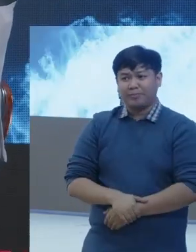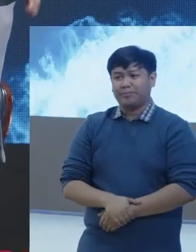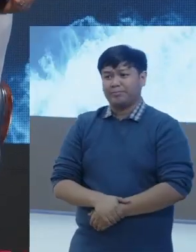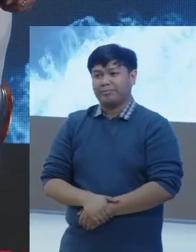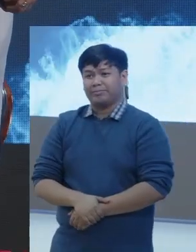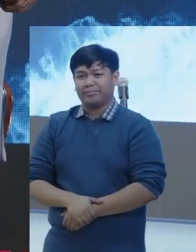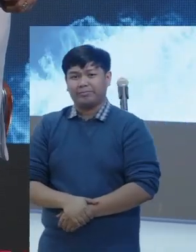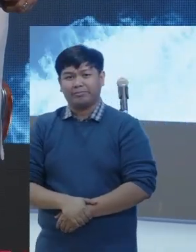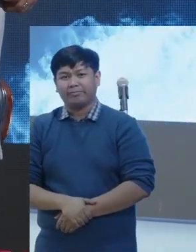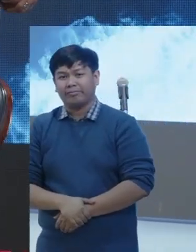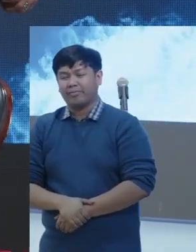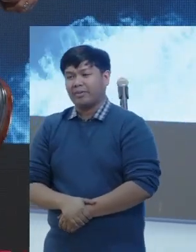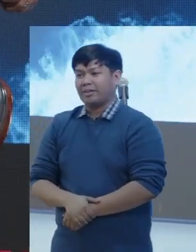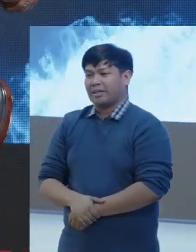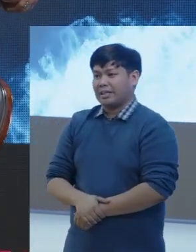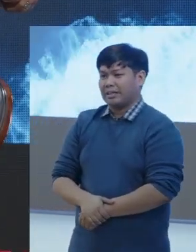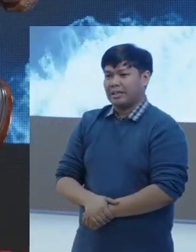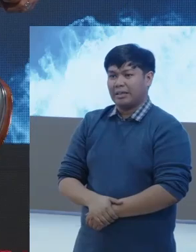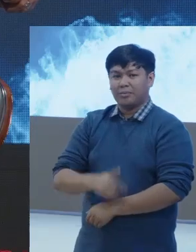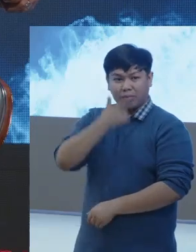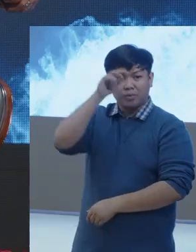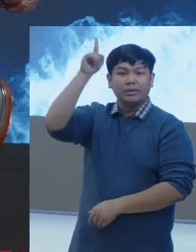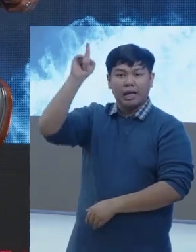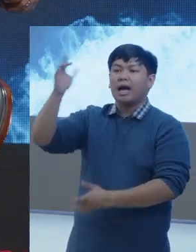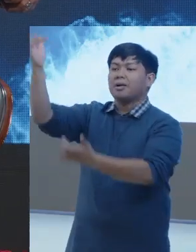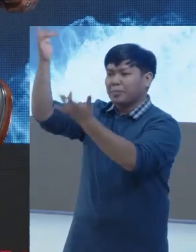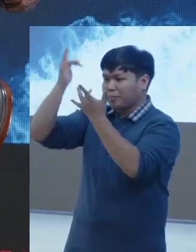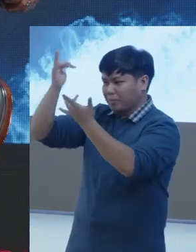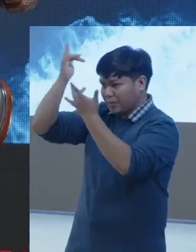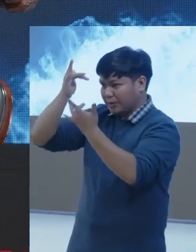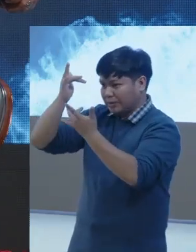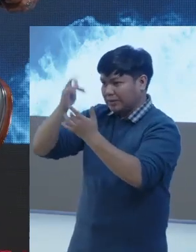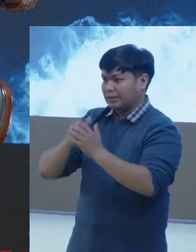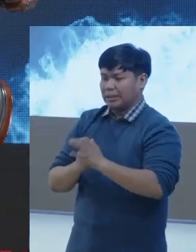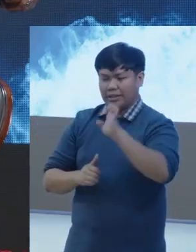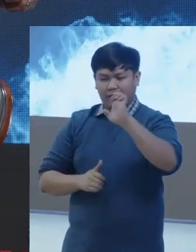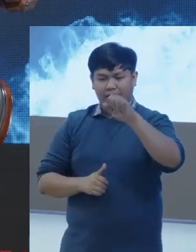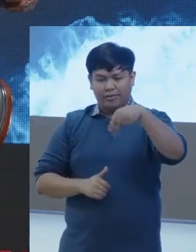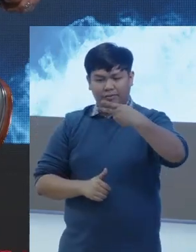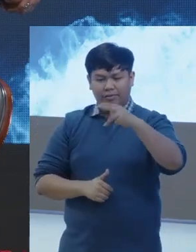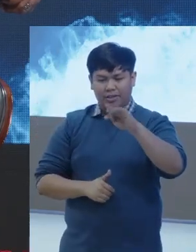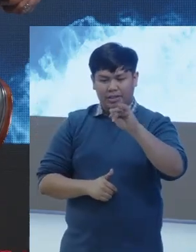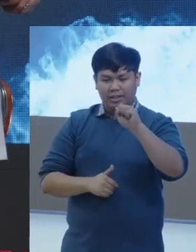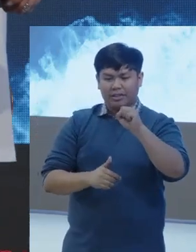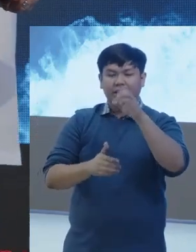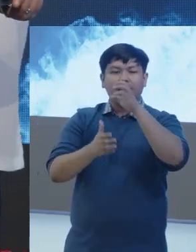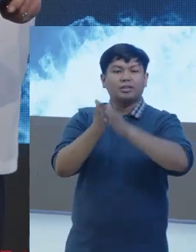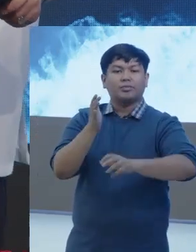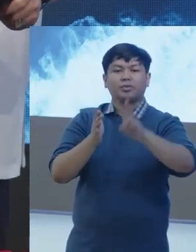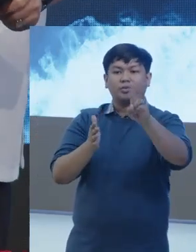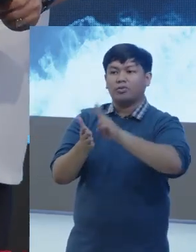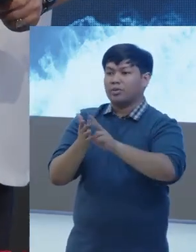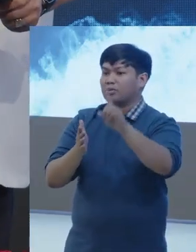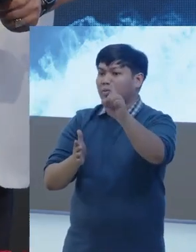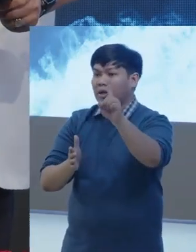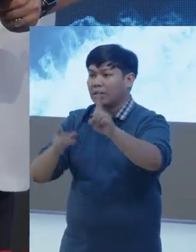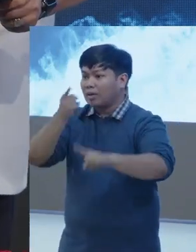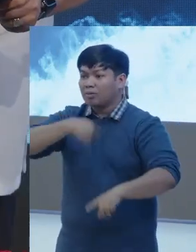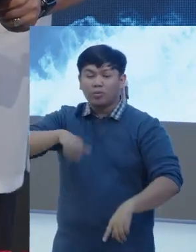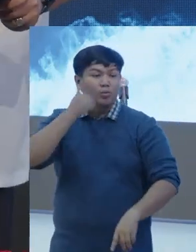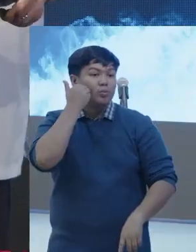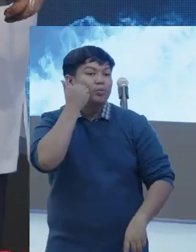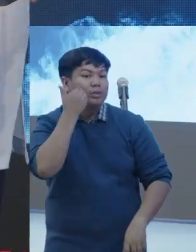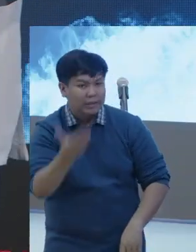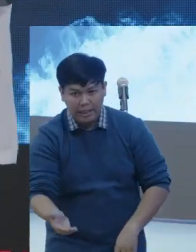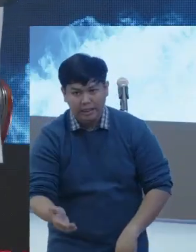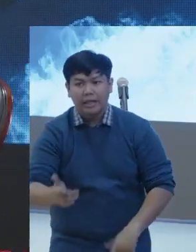Para saan ito? Dahil sa kanyang kahabagan. Di ba sabi sa Ephesians 2:1, you are dead in your trespasses and sins in which you once